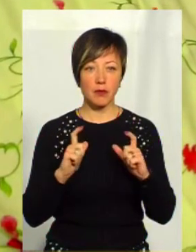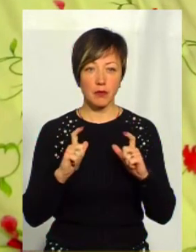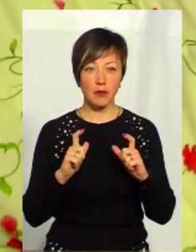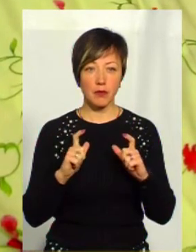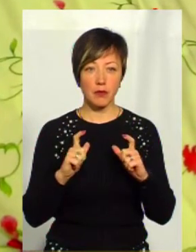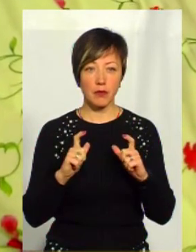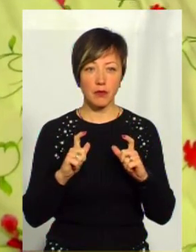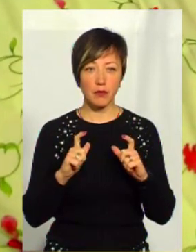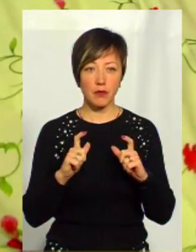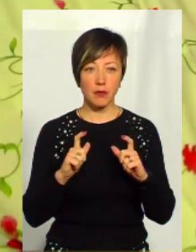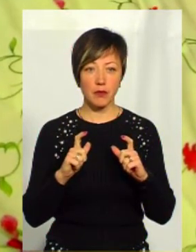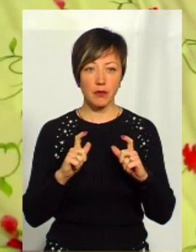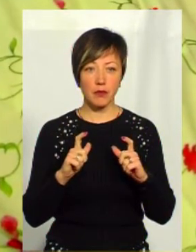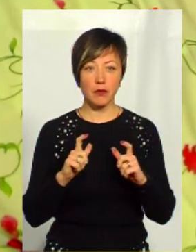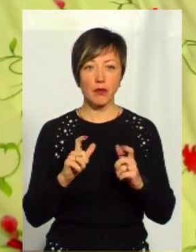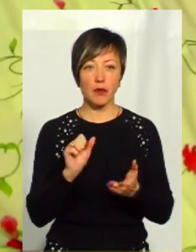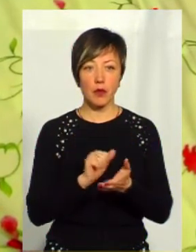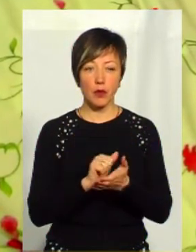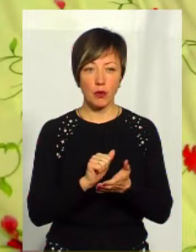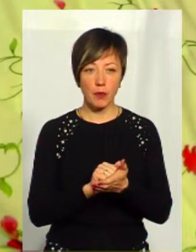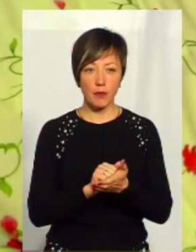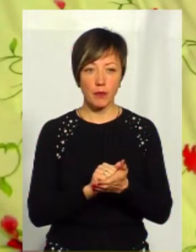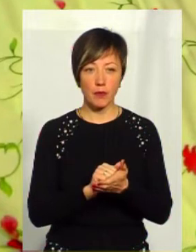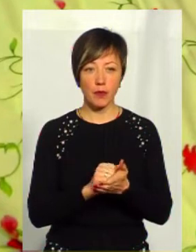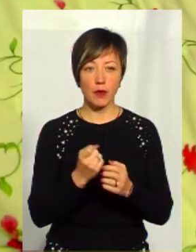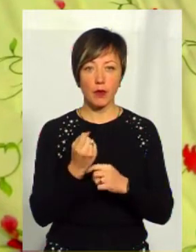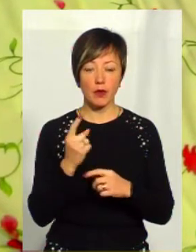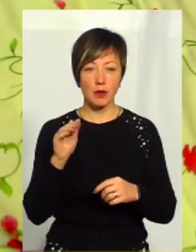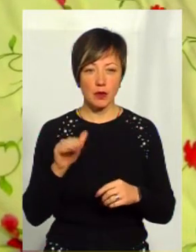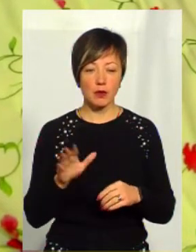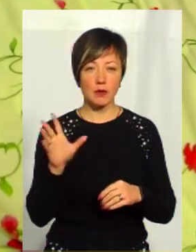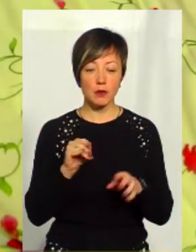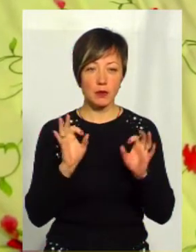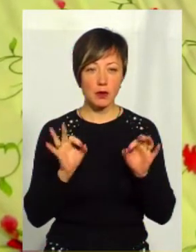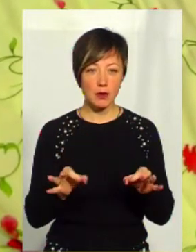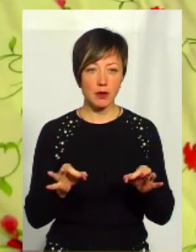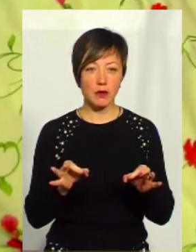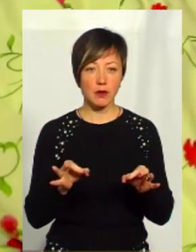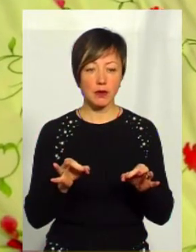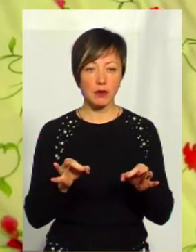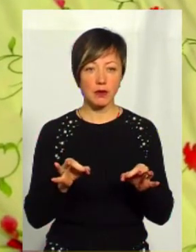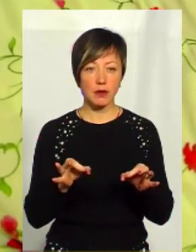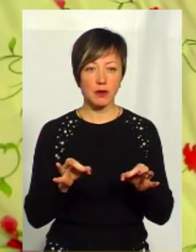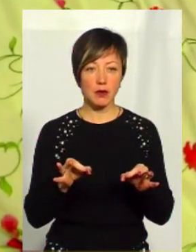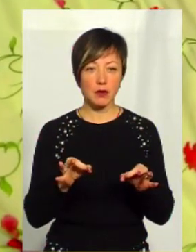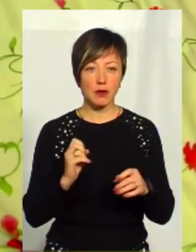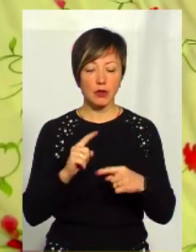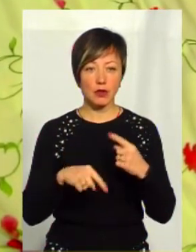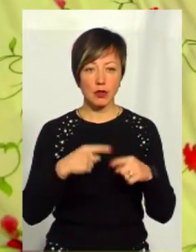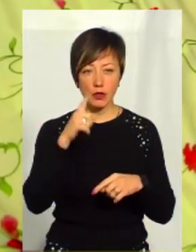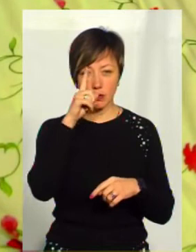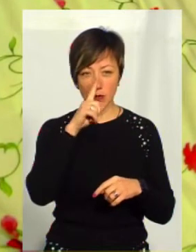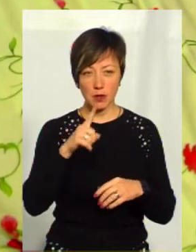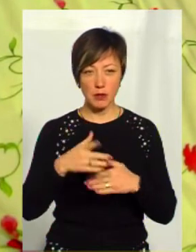вони сказали тут, бумажку мені десь лишили, 11 тисяч, це все правильно, показник той. Через місяць